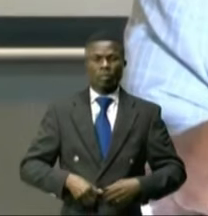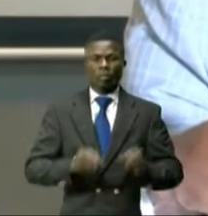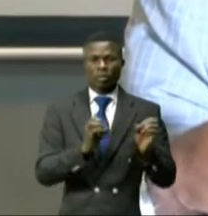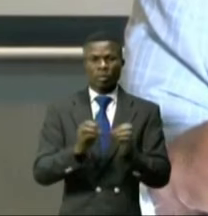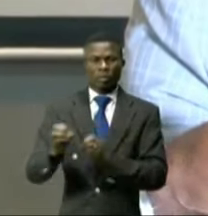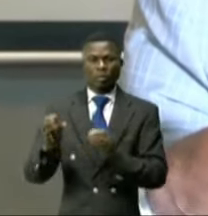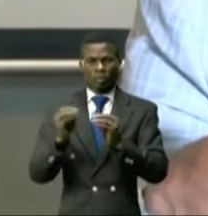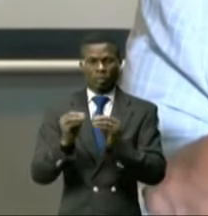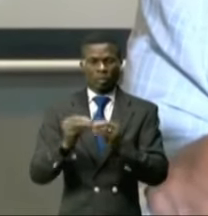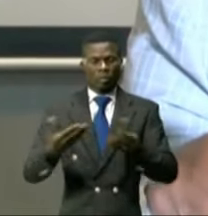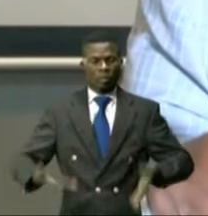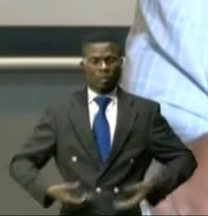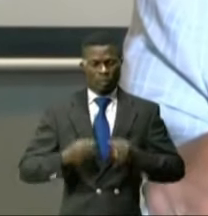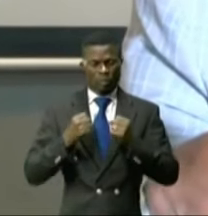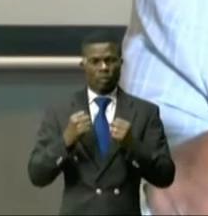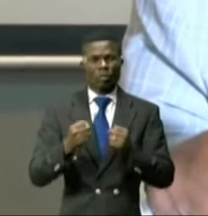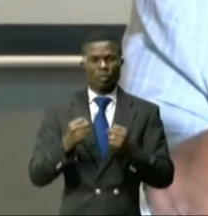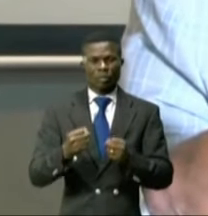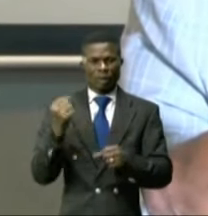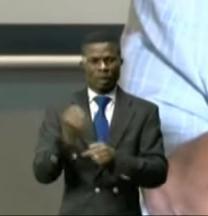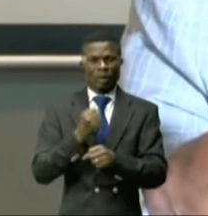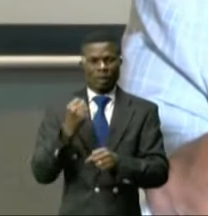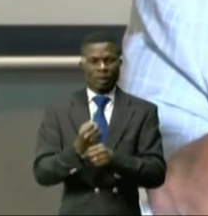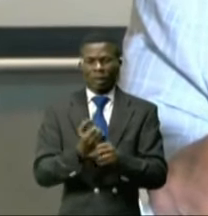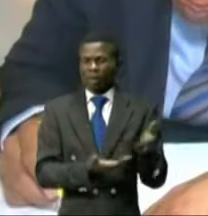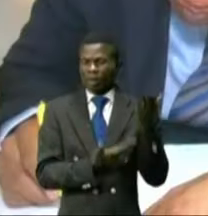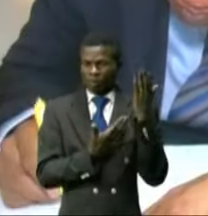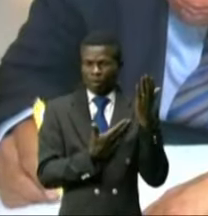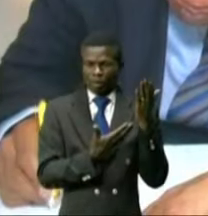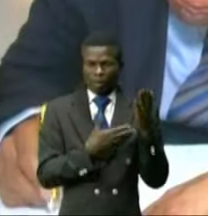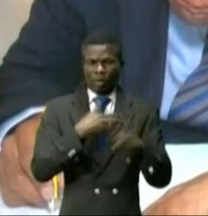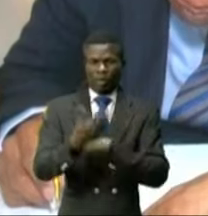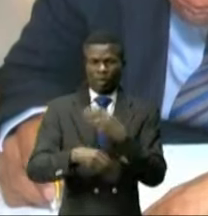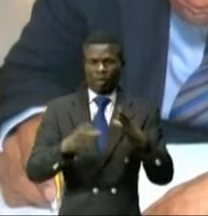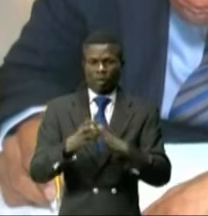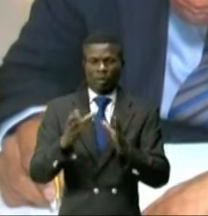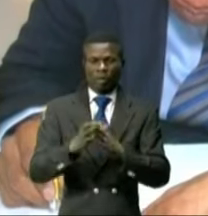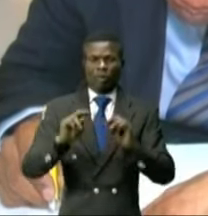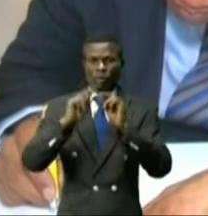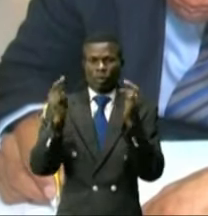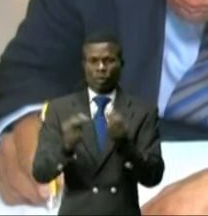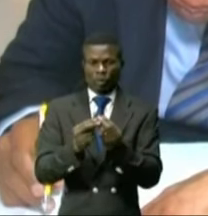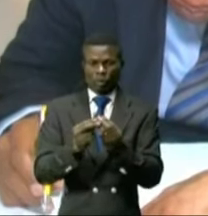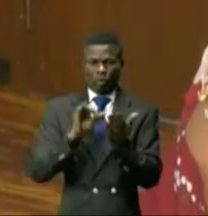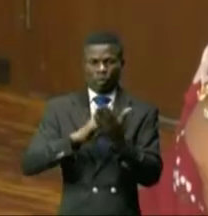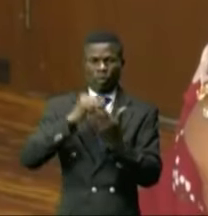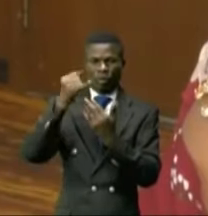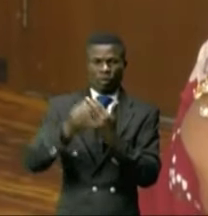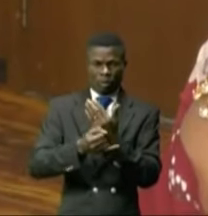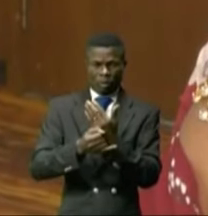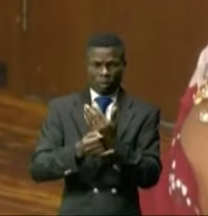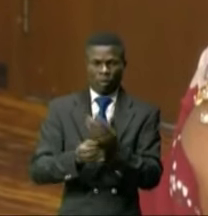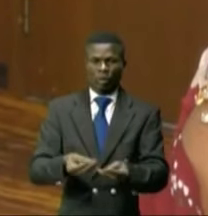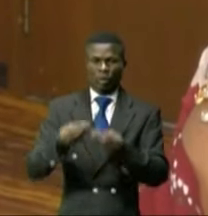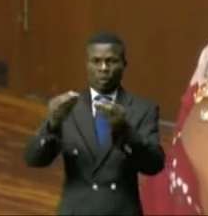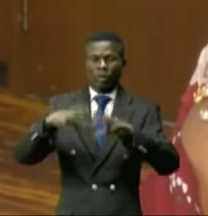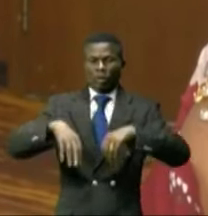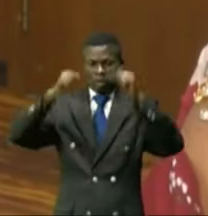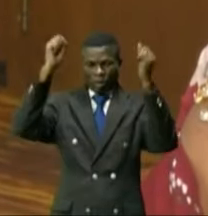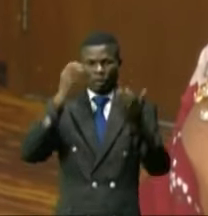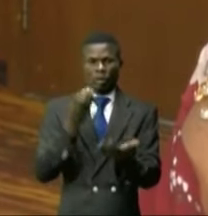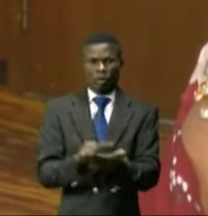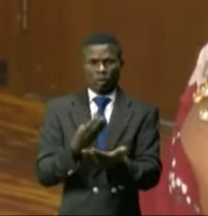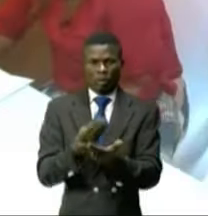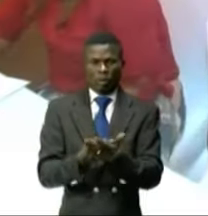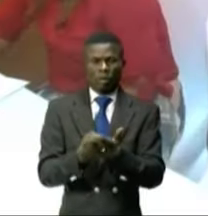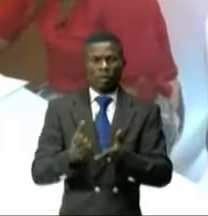réunion, a salué de vive voix le travail des titans abattus par l'unité de gestion du projet qui a conduit à l'adoption de ces budgets